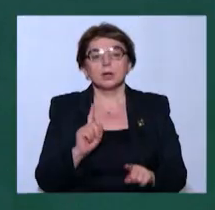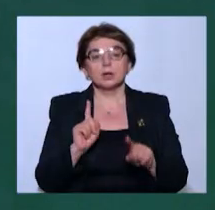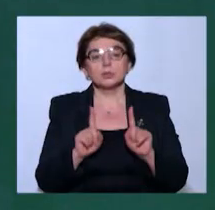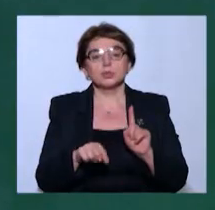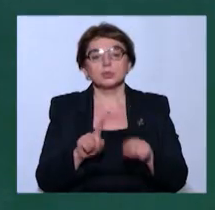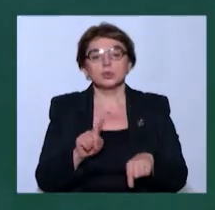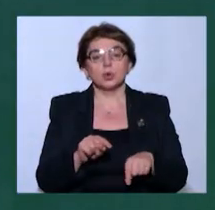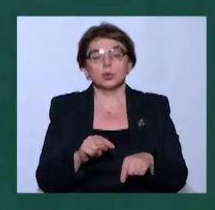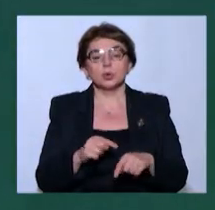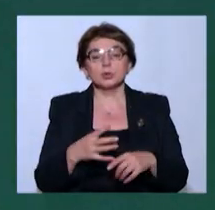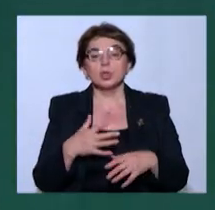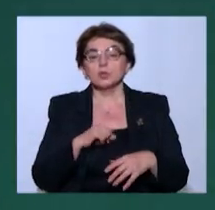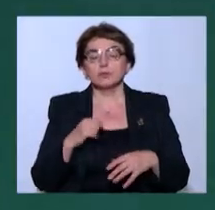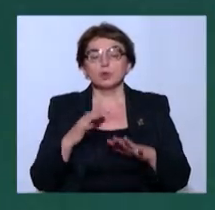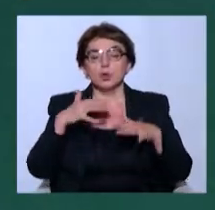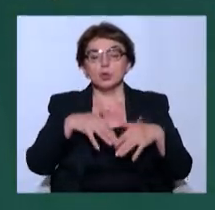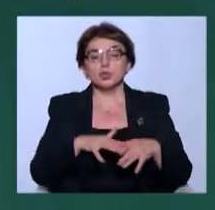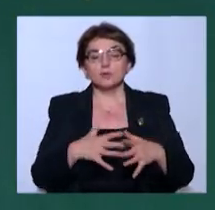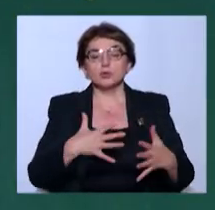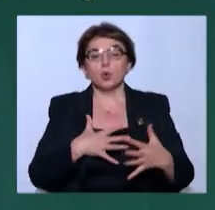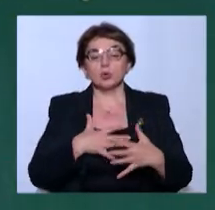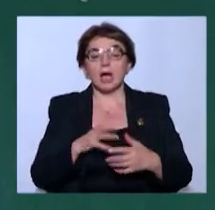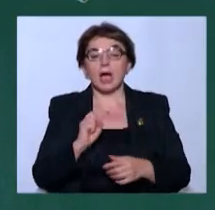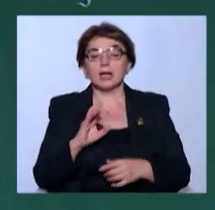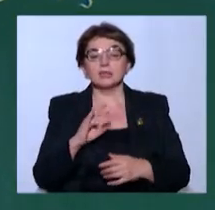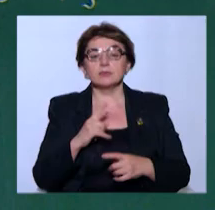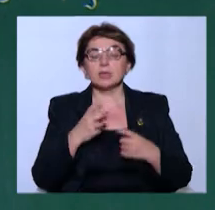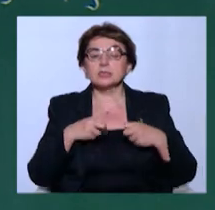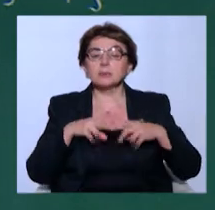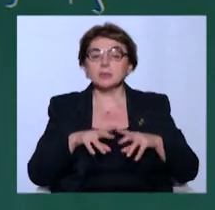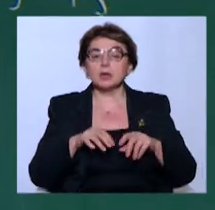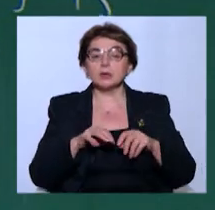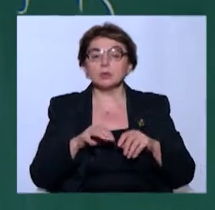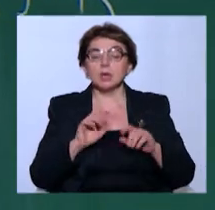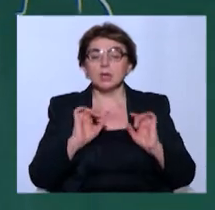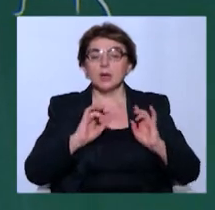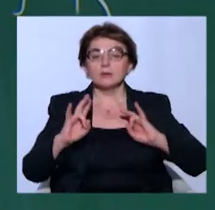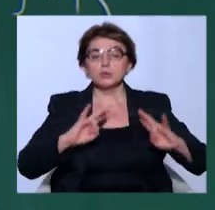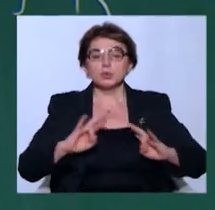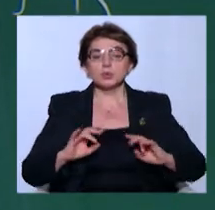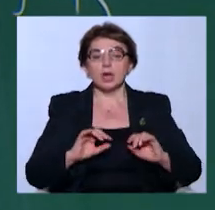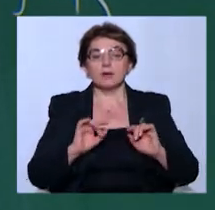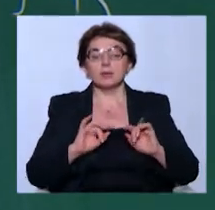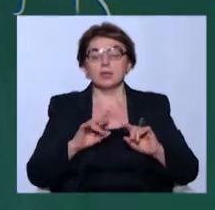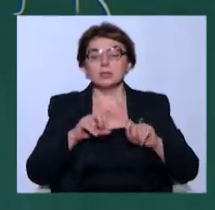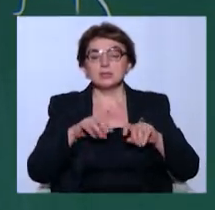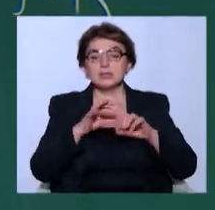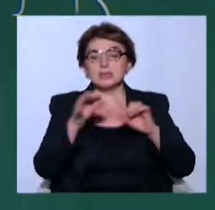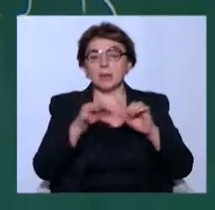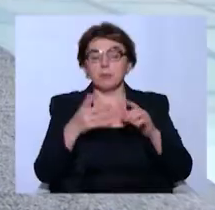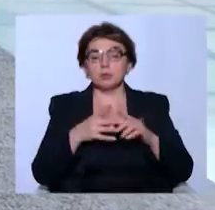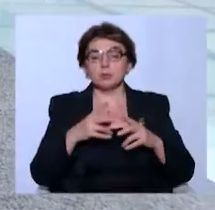განვიხილოთ რა არის მიმიკრია. მიმიკრია არის, როცა ორგანიზმი, რომელსაც არ აქვს თავდაცვის საშუალება,